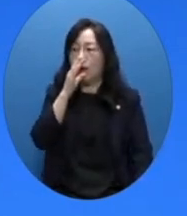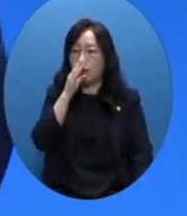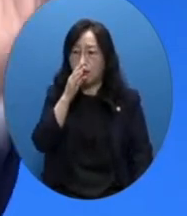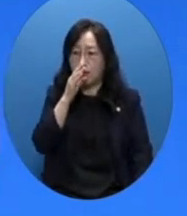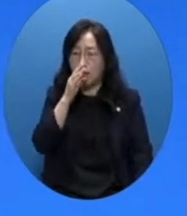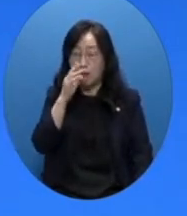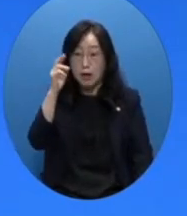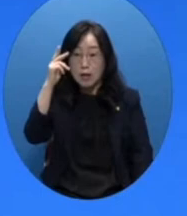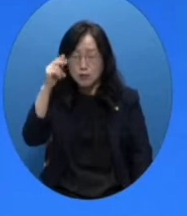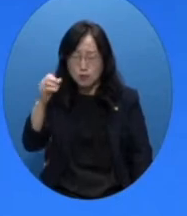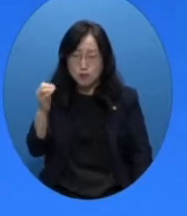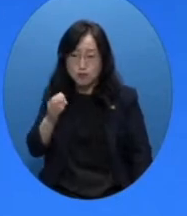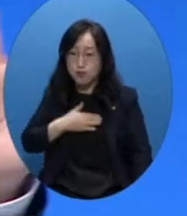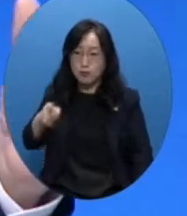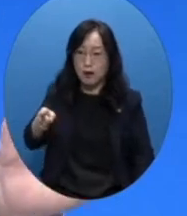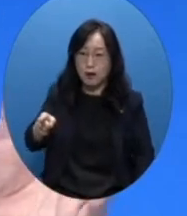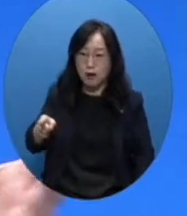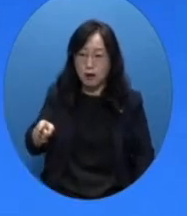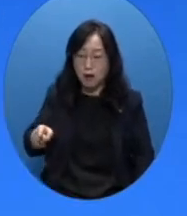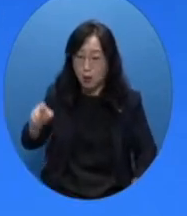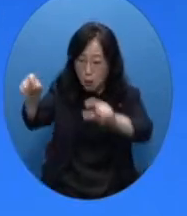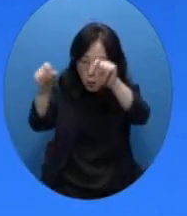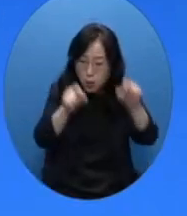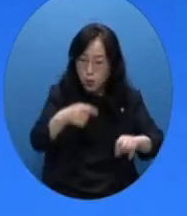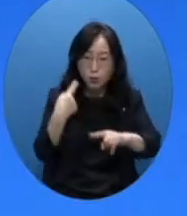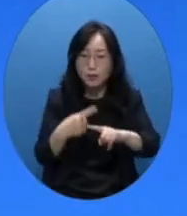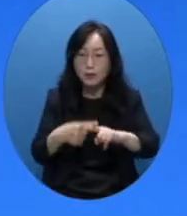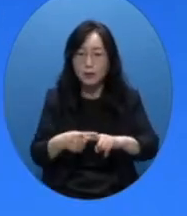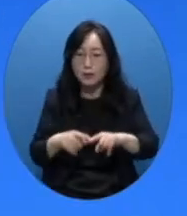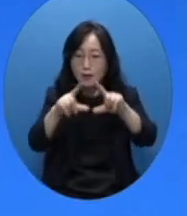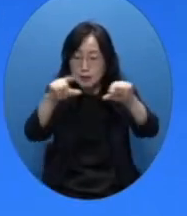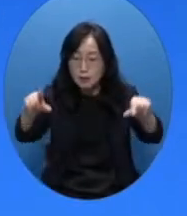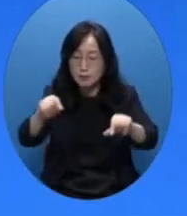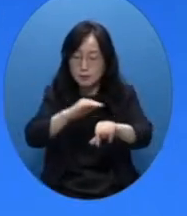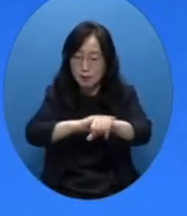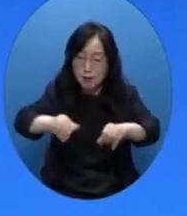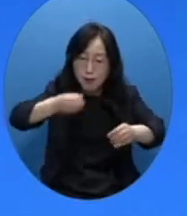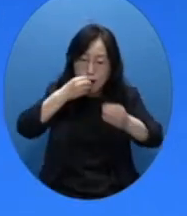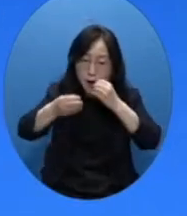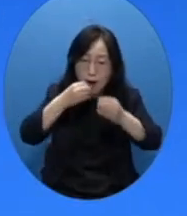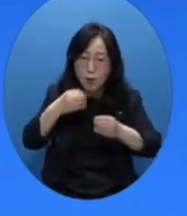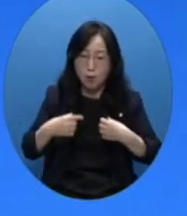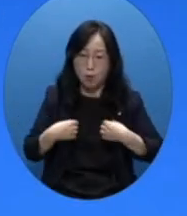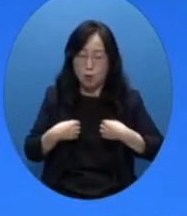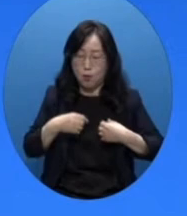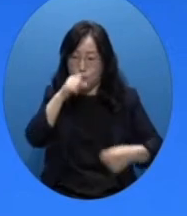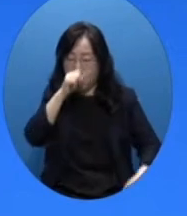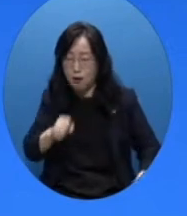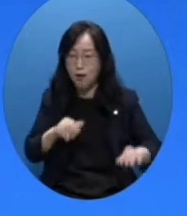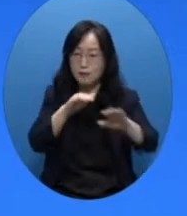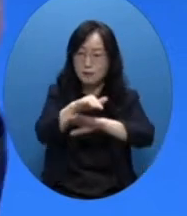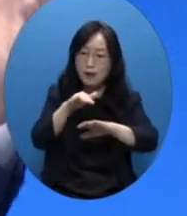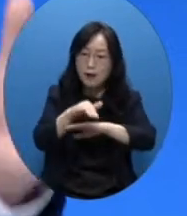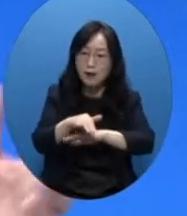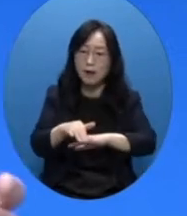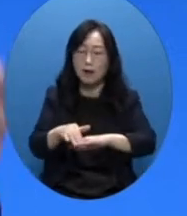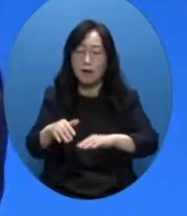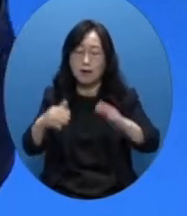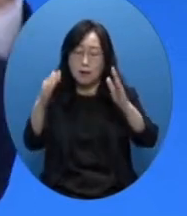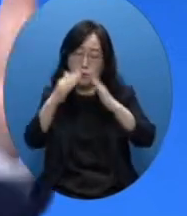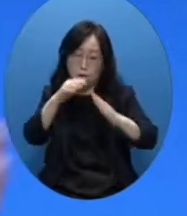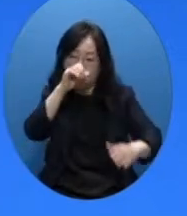아주 최상급으로 사는 사람들처럼 우리가 살고 있다랍니다. 음식도 잘 먹고 좋은 옷도 입고 좋은 차를 타고 좋은